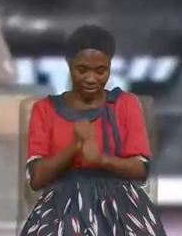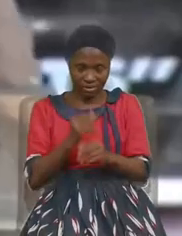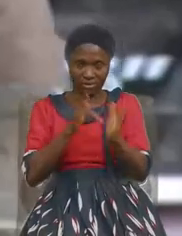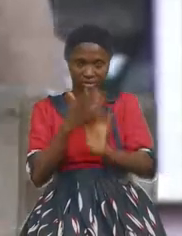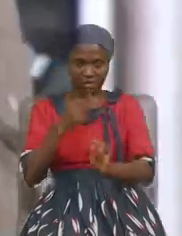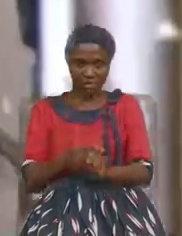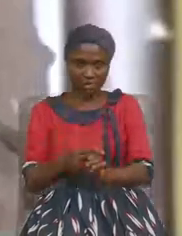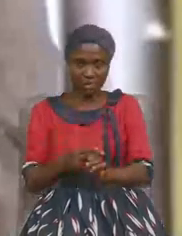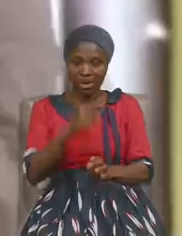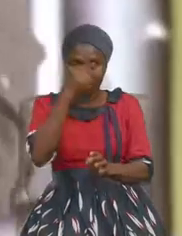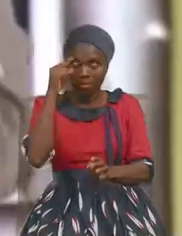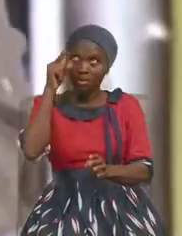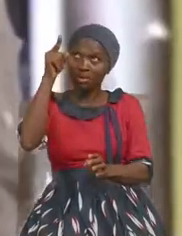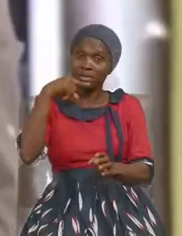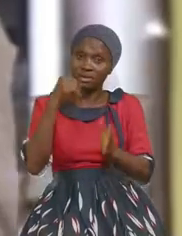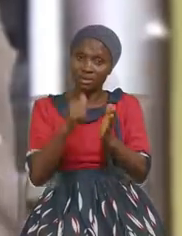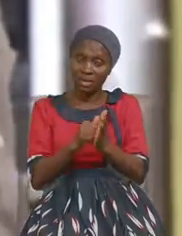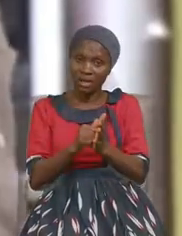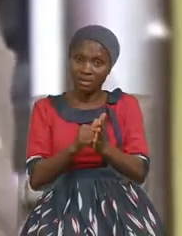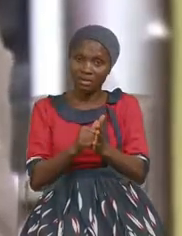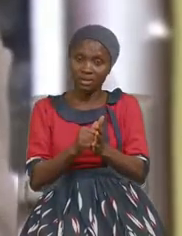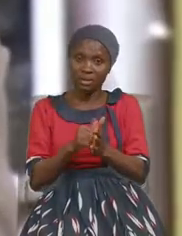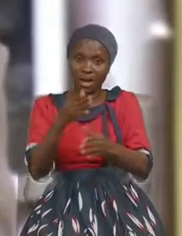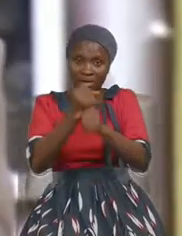dit, participant